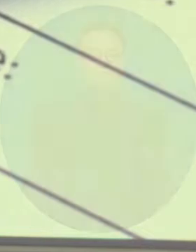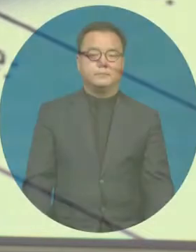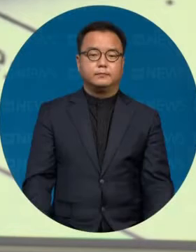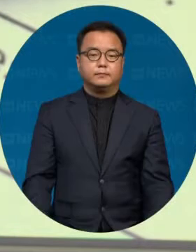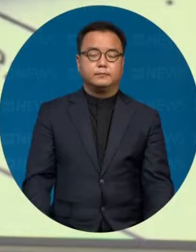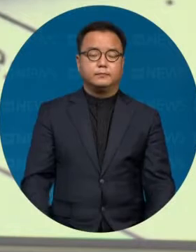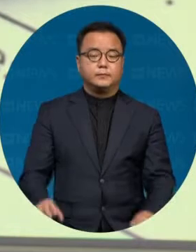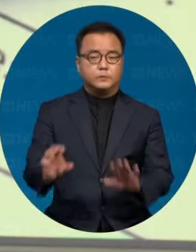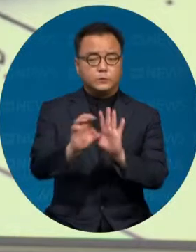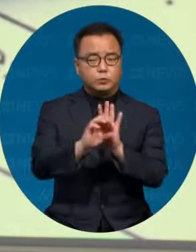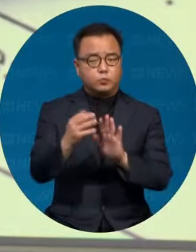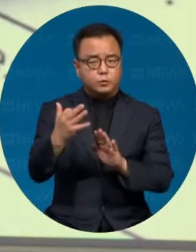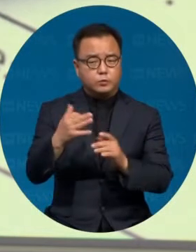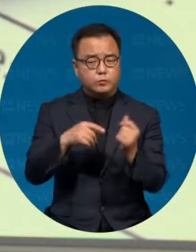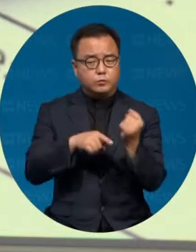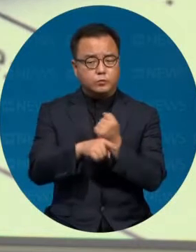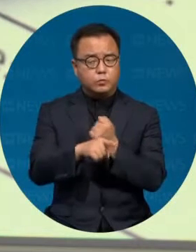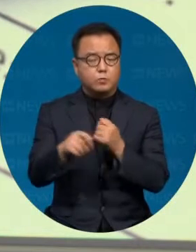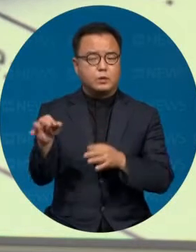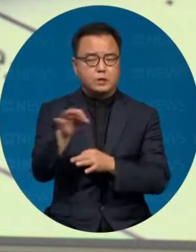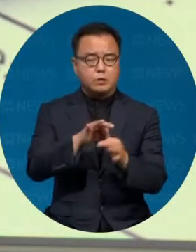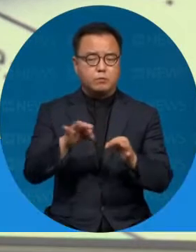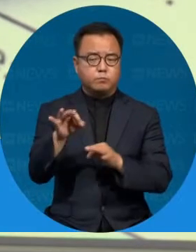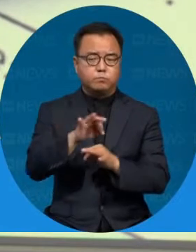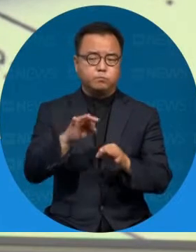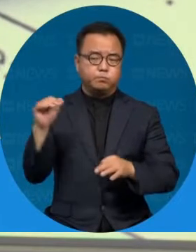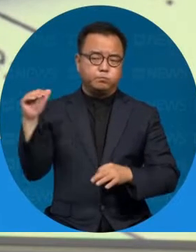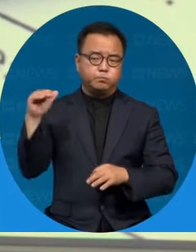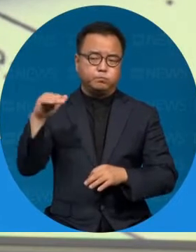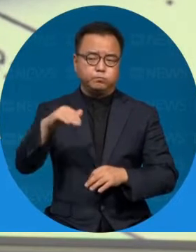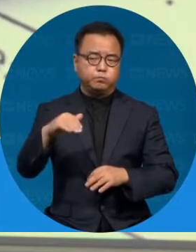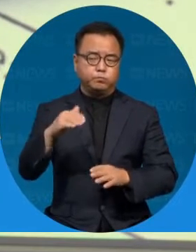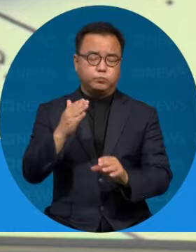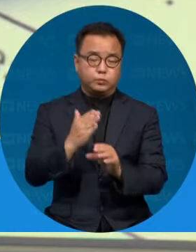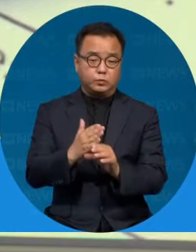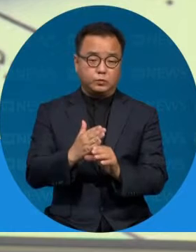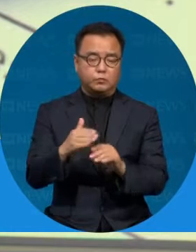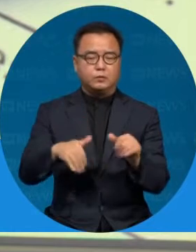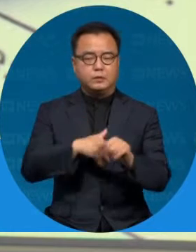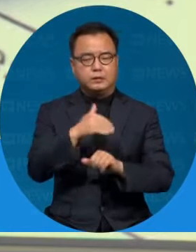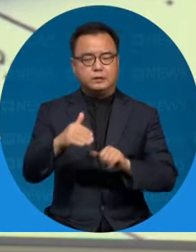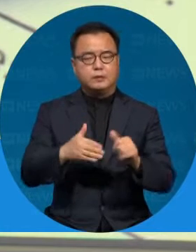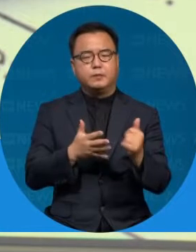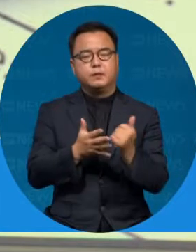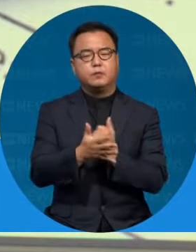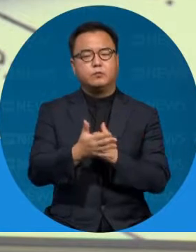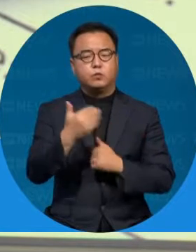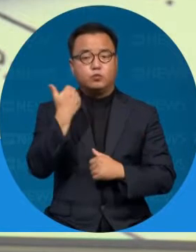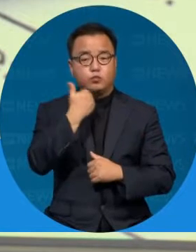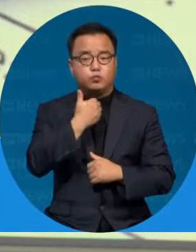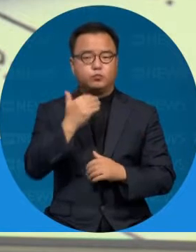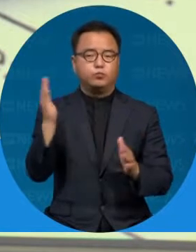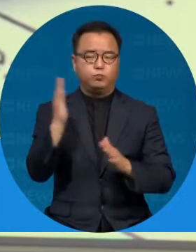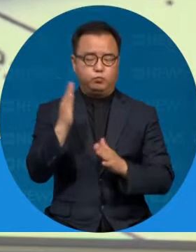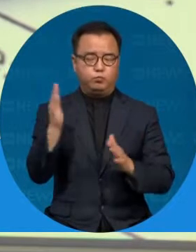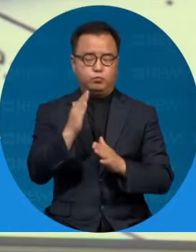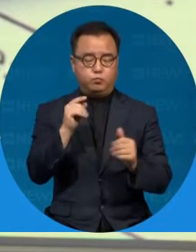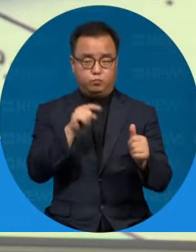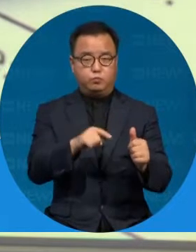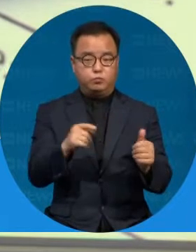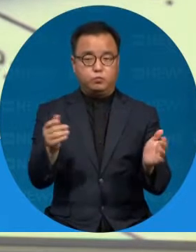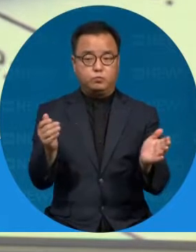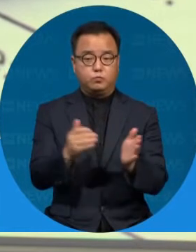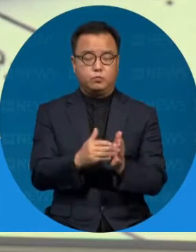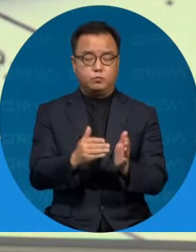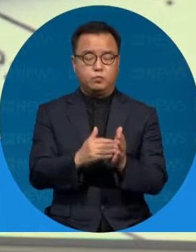네, 코로나로 전반적인 경제 위축이 지속되면서 이 타격은 고스란히 학생들에게까지 영향을 미치고 있습니다. 이렇듯